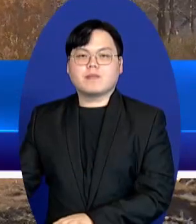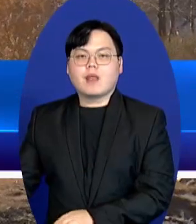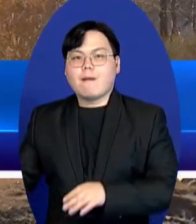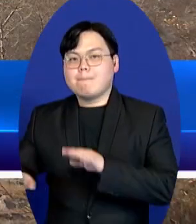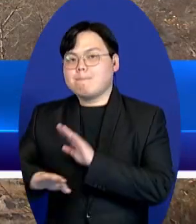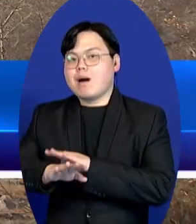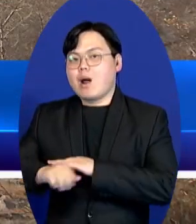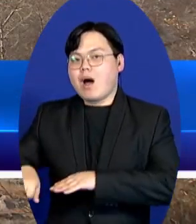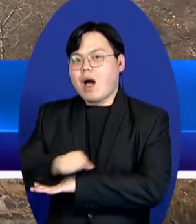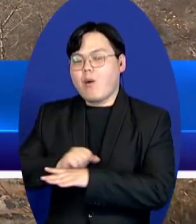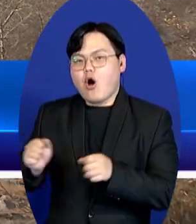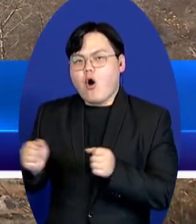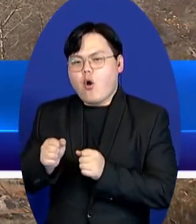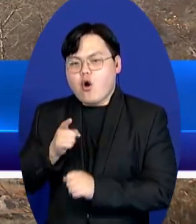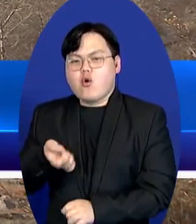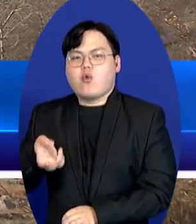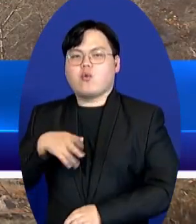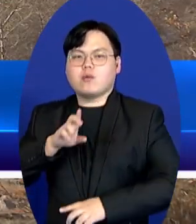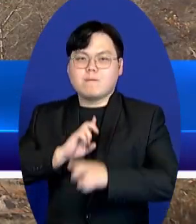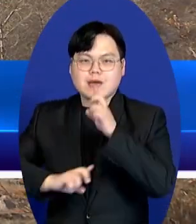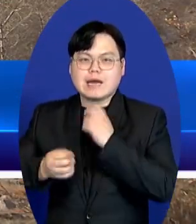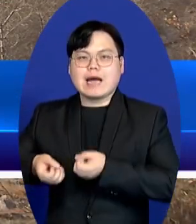Баруун аймагуудад өвөлжилт хүндрэх эрсдэл үүссэн байна.